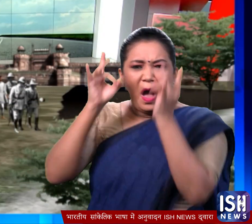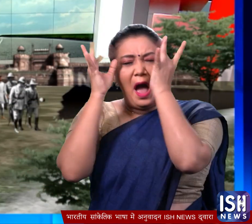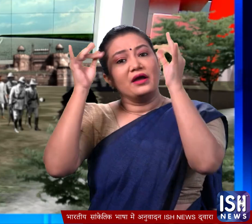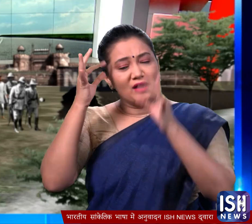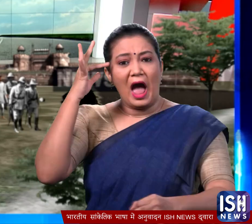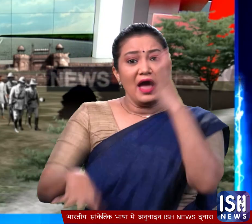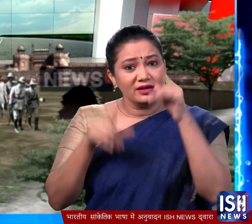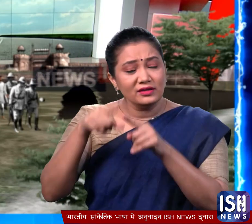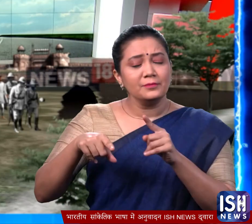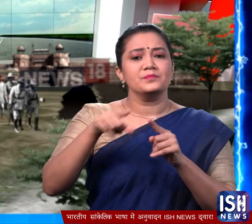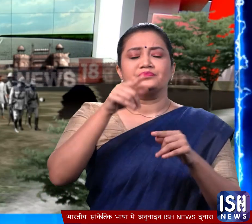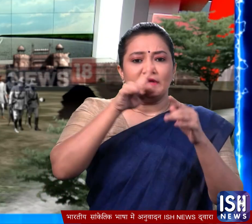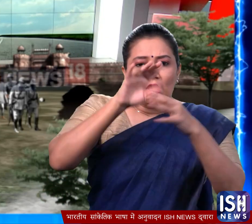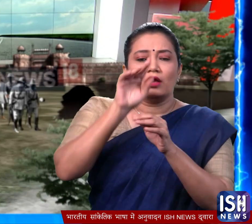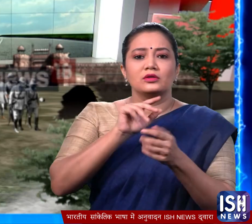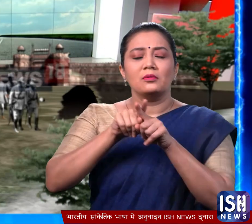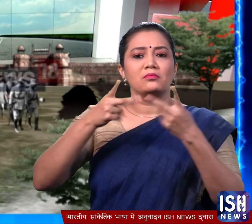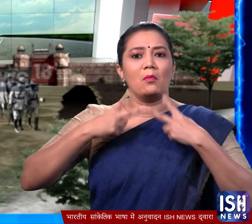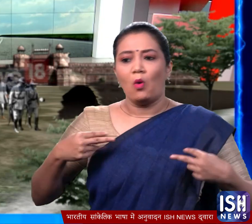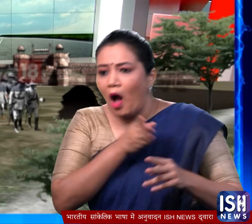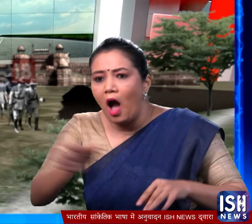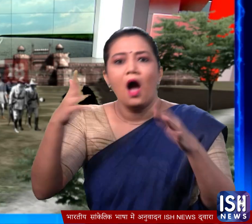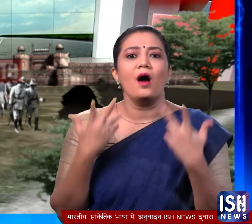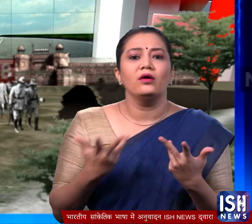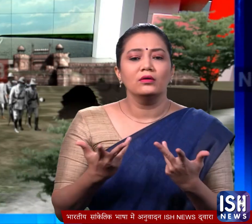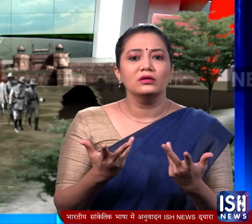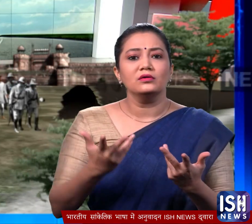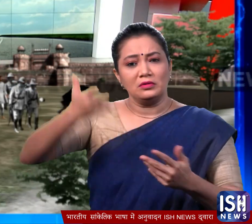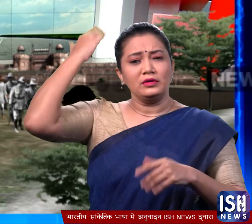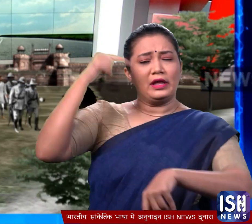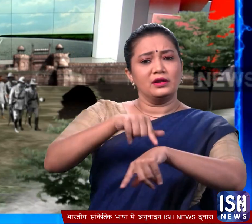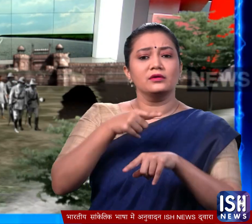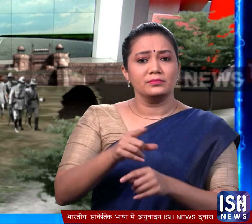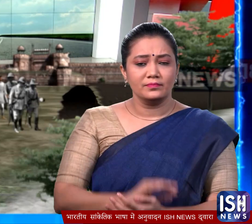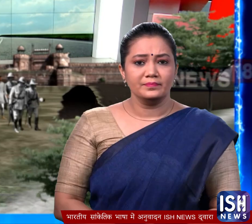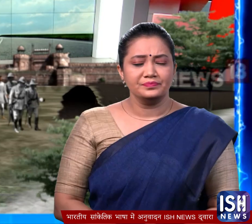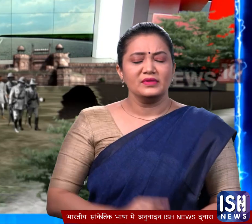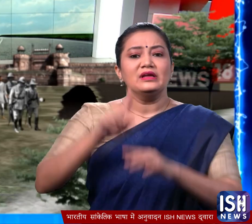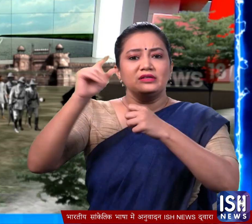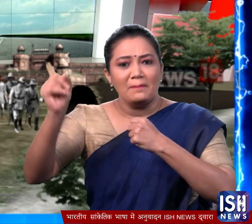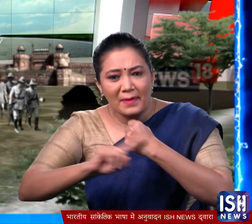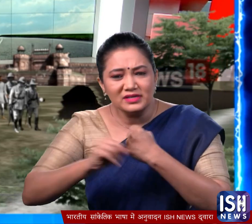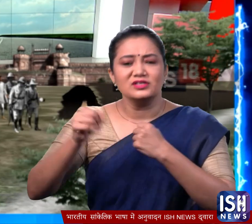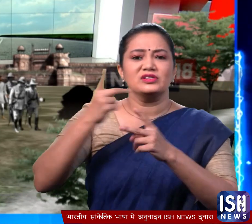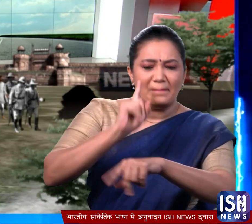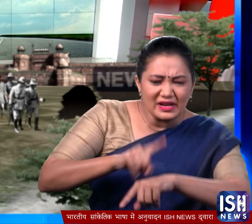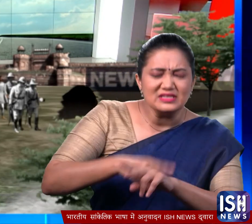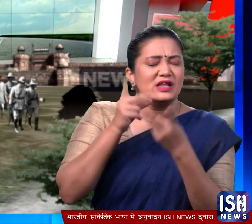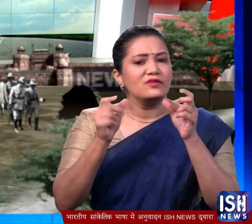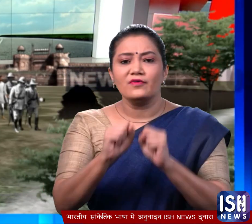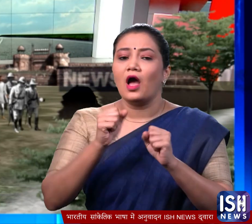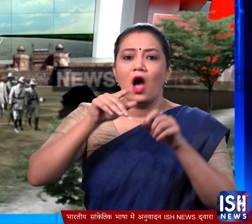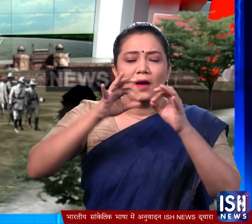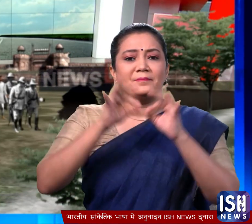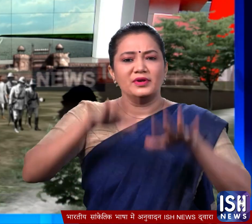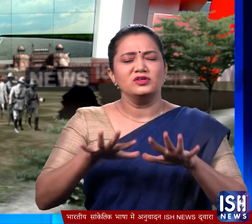जाती थी। तो ऐसे लोगों को अदालत तक ले जाना और फिर सजा दिलवाना अंग्रेजी हुकूमत के लिए